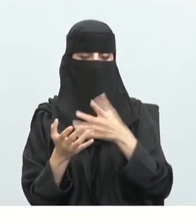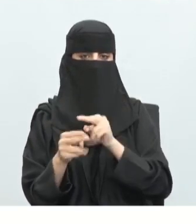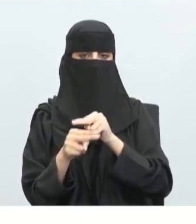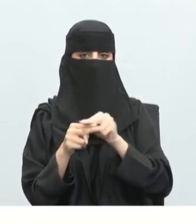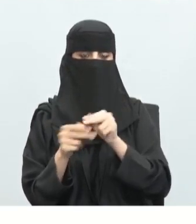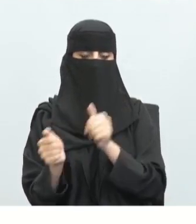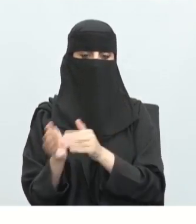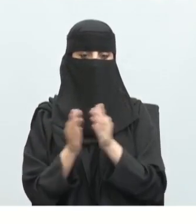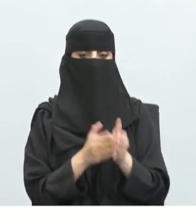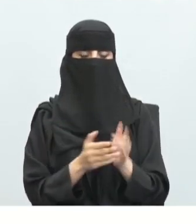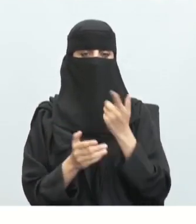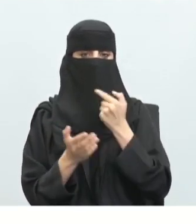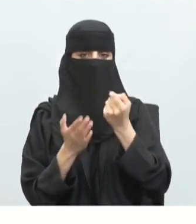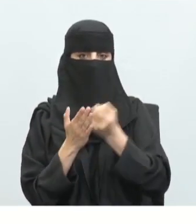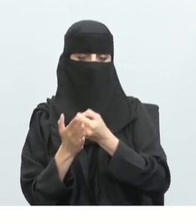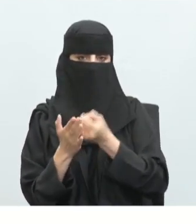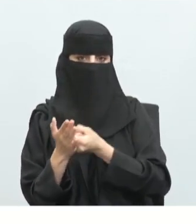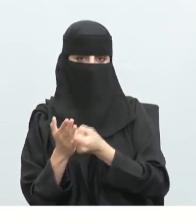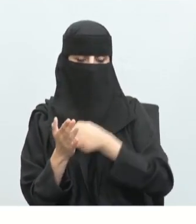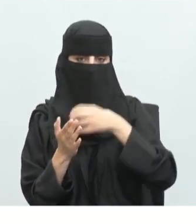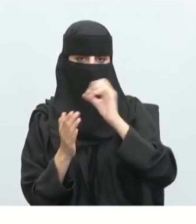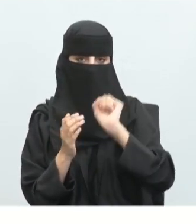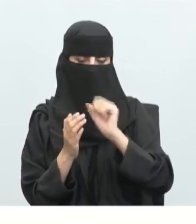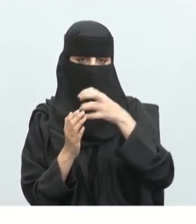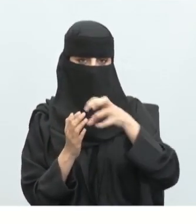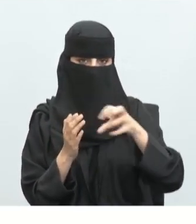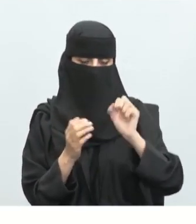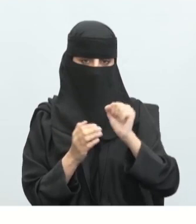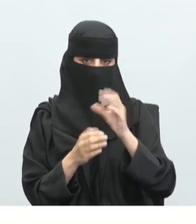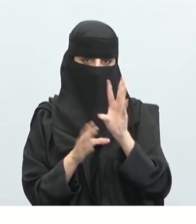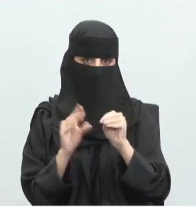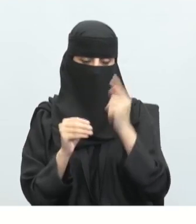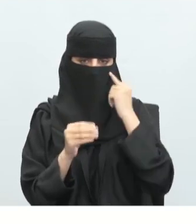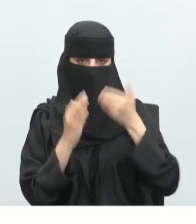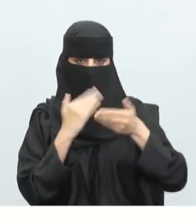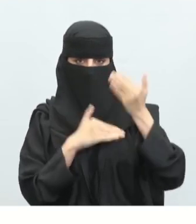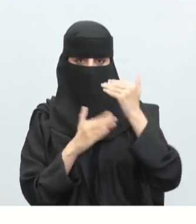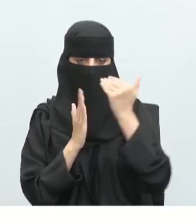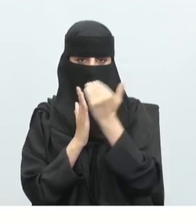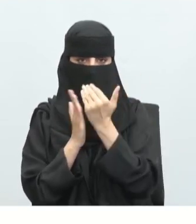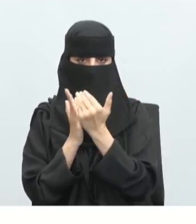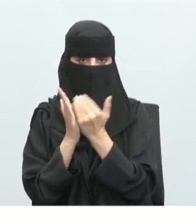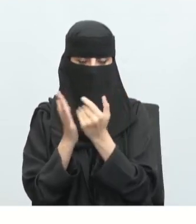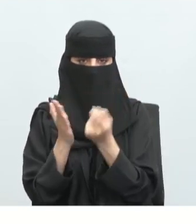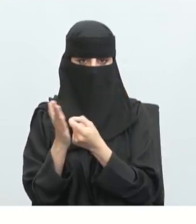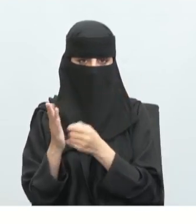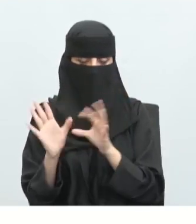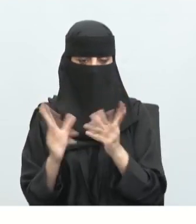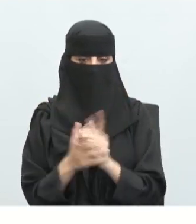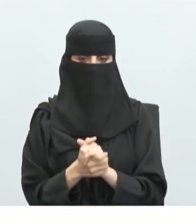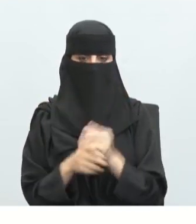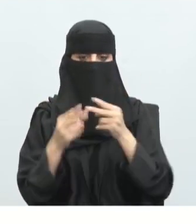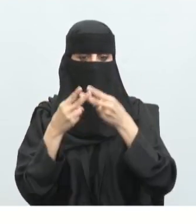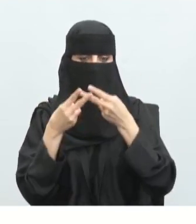لكتابه عناصر القصه اتذكر خطوات الكتابه التي سبق ان تعلمتها ابدا كتابه القصه ولا شغل بالي